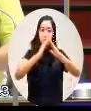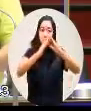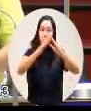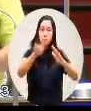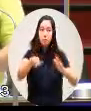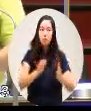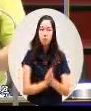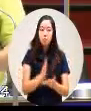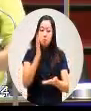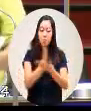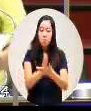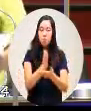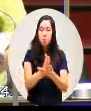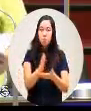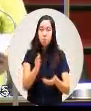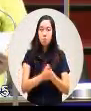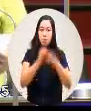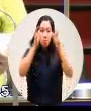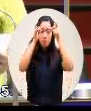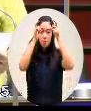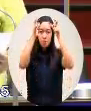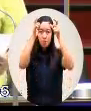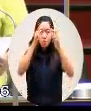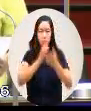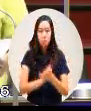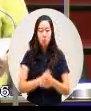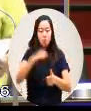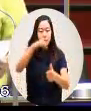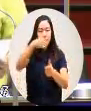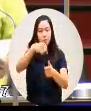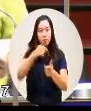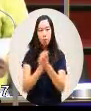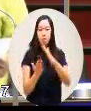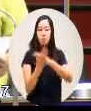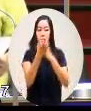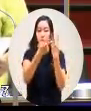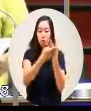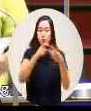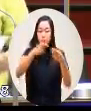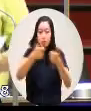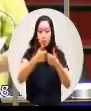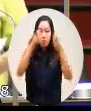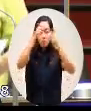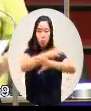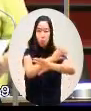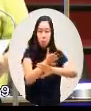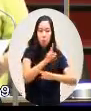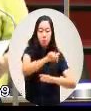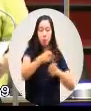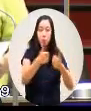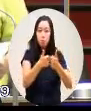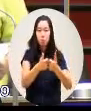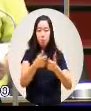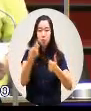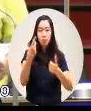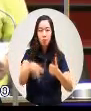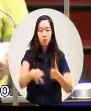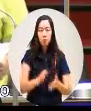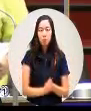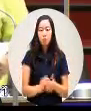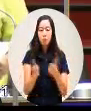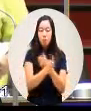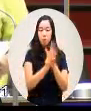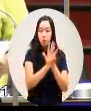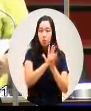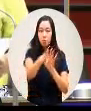应禁止高雄市教育产业工会、高雄县教师会及其代表